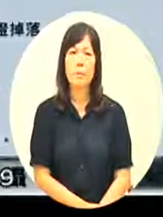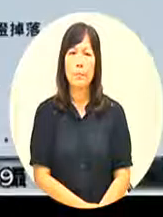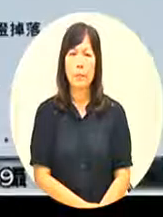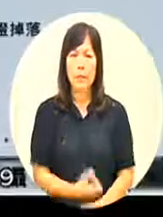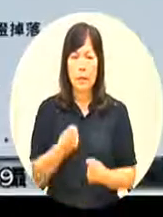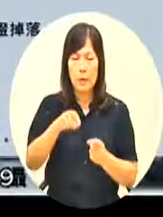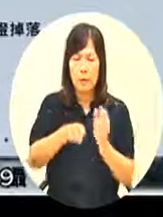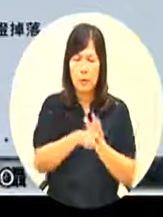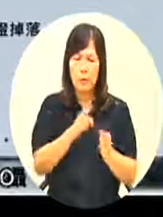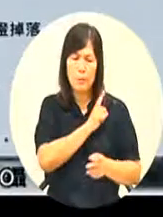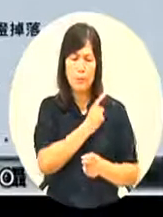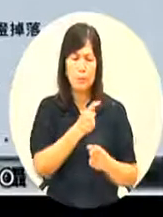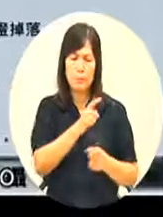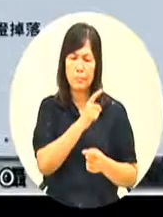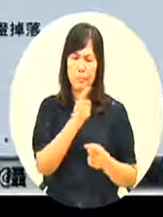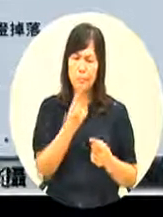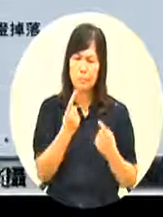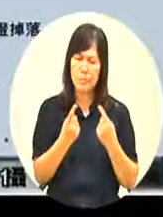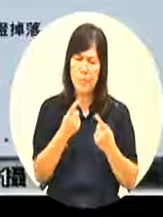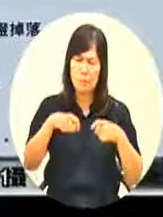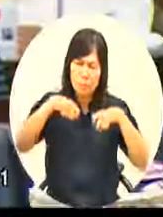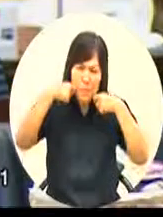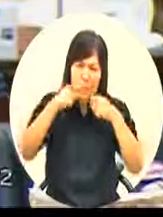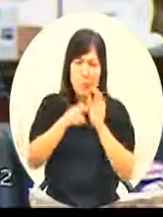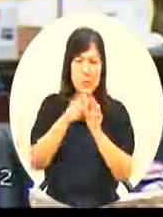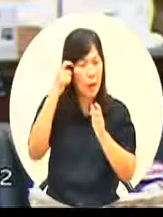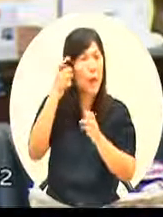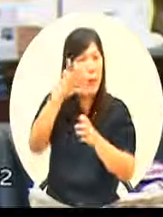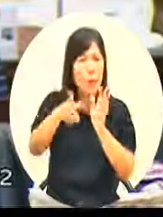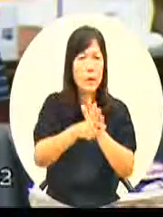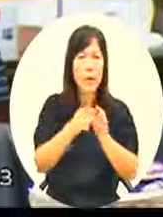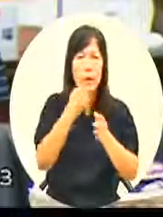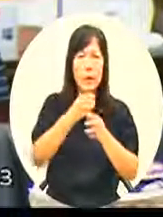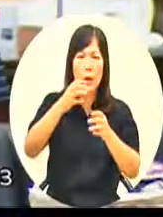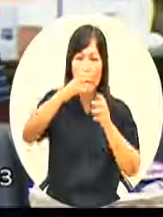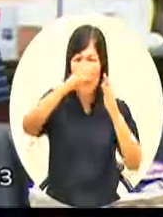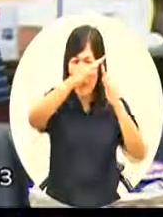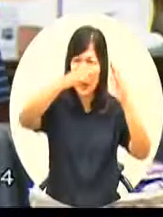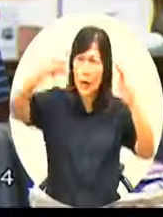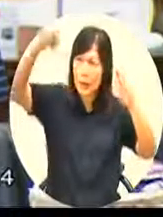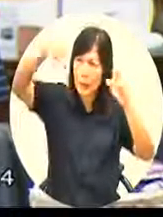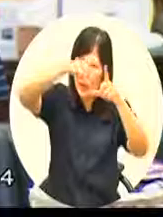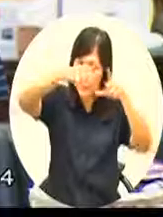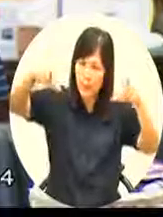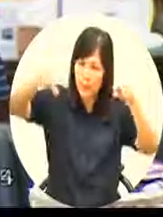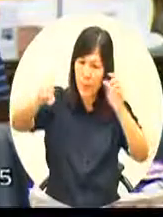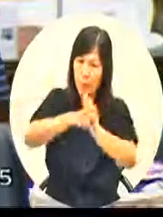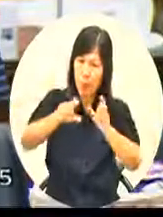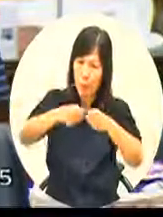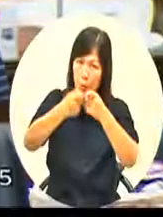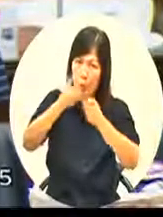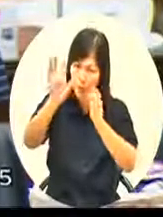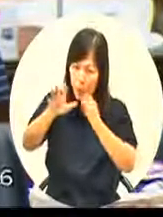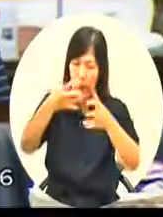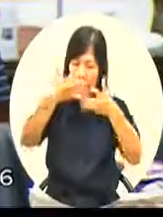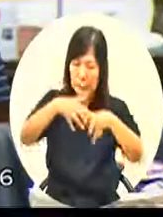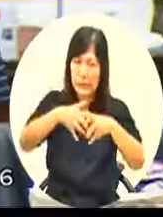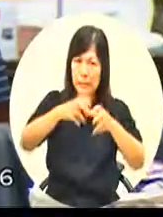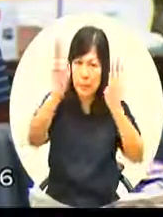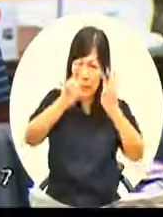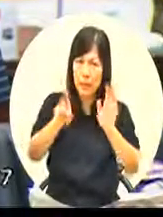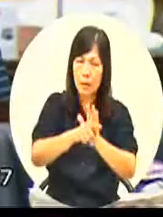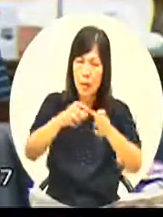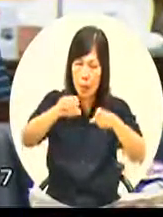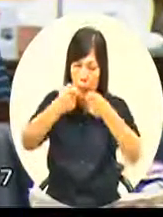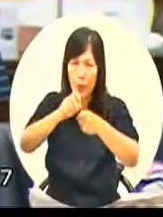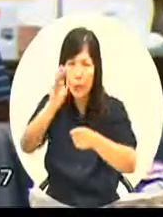还是比较好奇，就第一个我要问了，我们那个光电太阳板有没有受损，然后我们的机电设施有没有受损，因为在这报